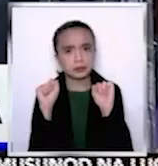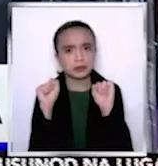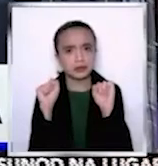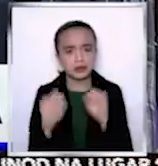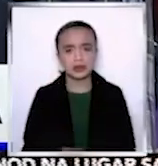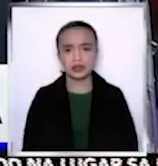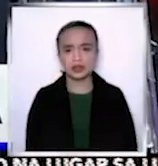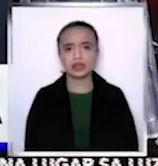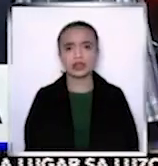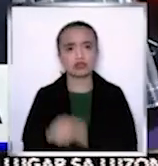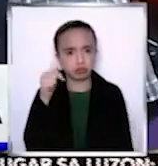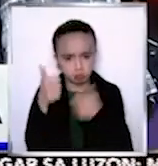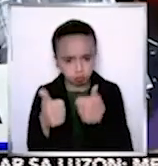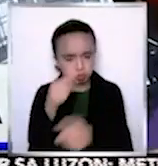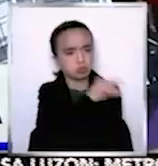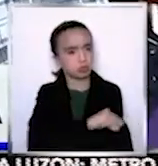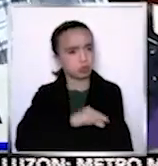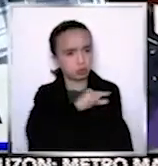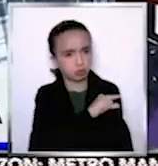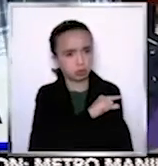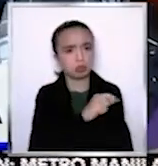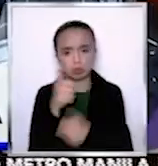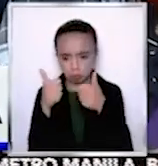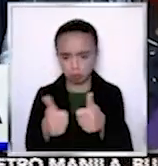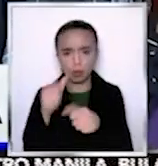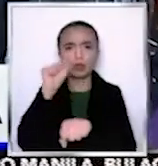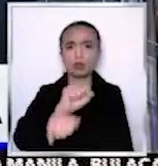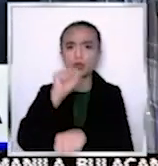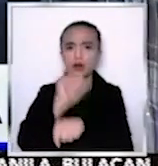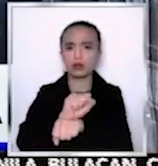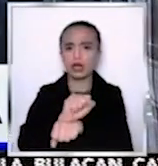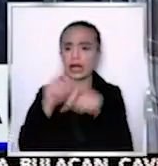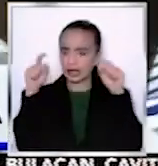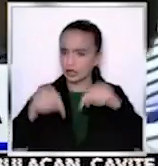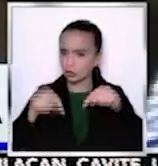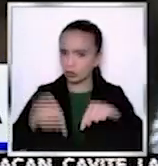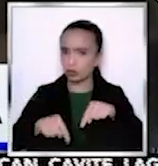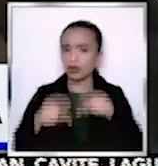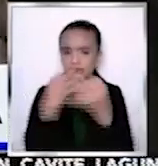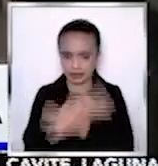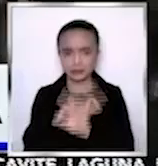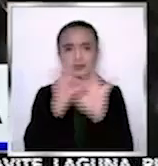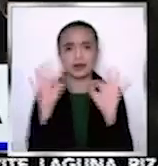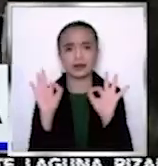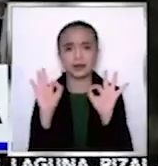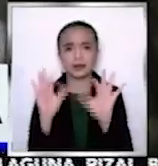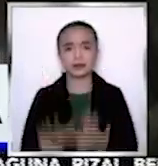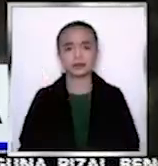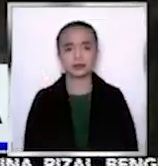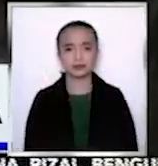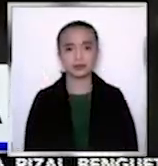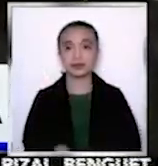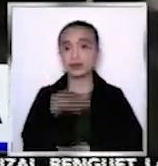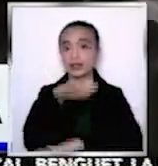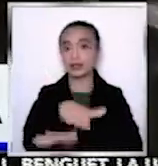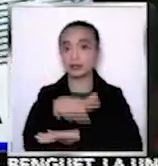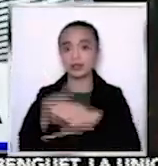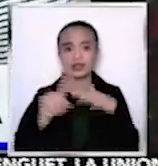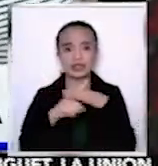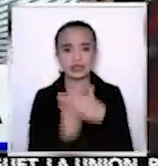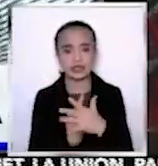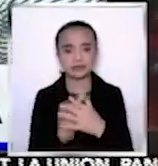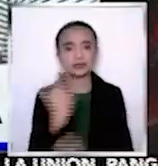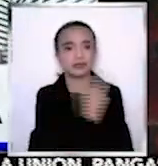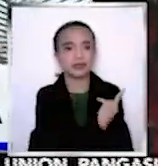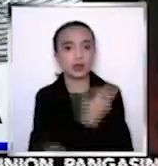kalidad, epektibo, at ito po ay libre. Kinahaponan, nagsimula naman ang bakunahan sa Manila